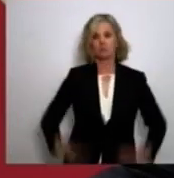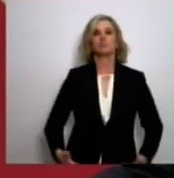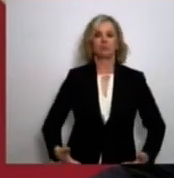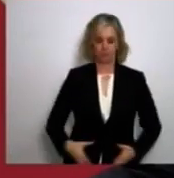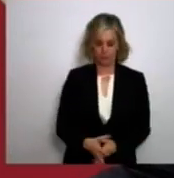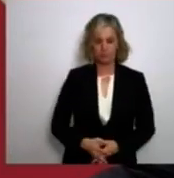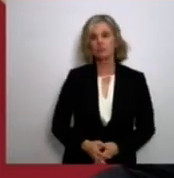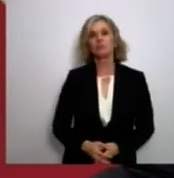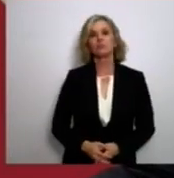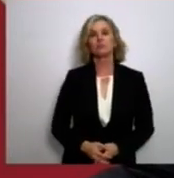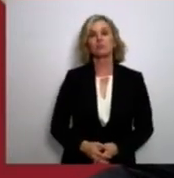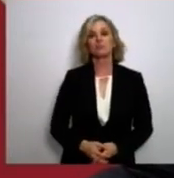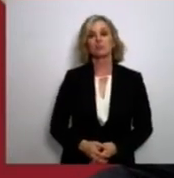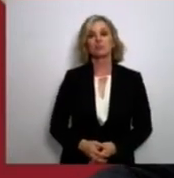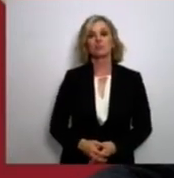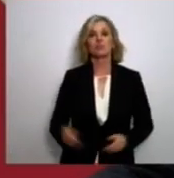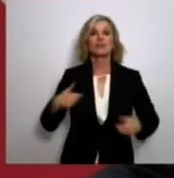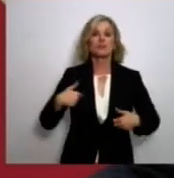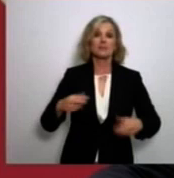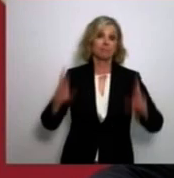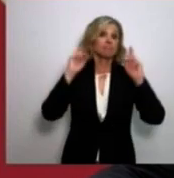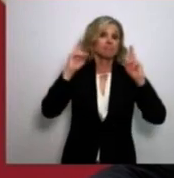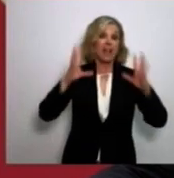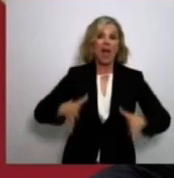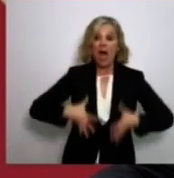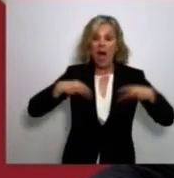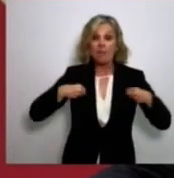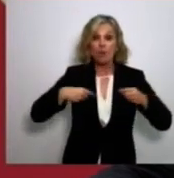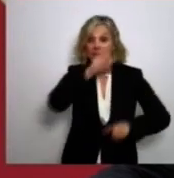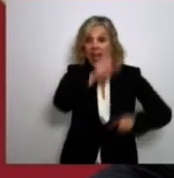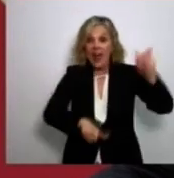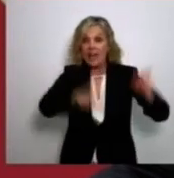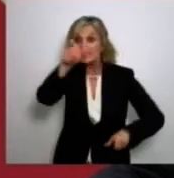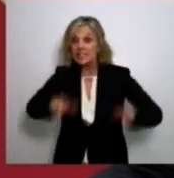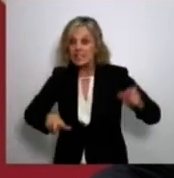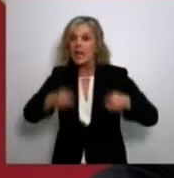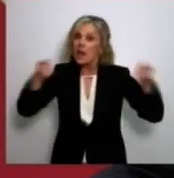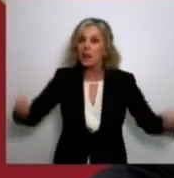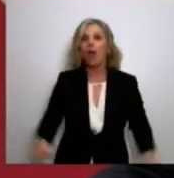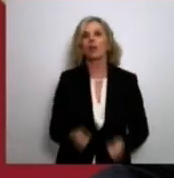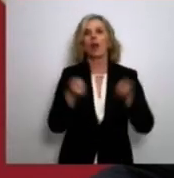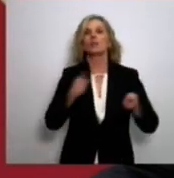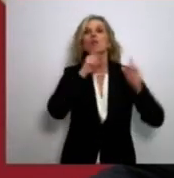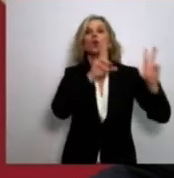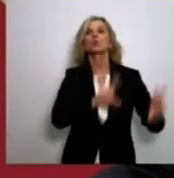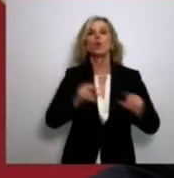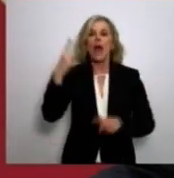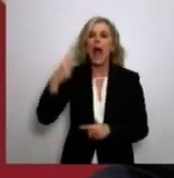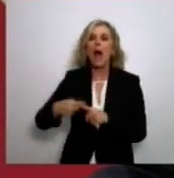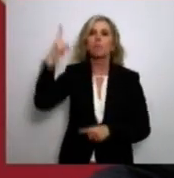Και αυτό το οποίο κάνουμε εμείς, ευχόμεθα να θέλει να το κάνει ο κάθε Έλληνας, ο οποίος είναι